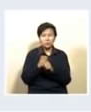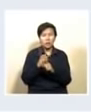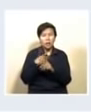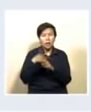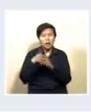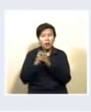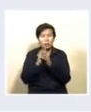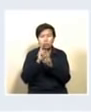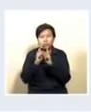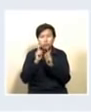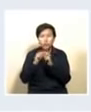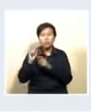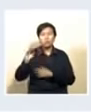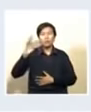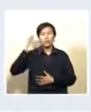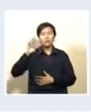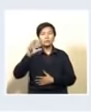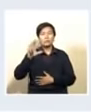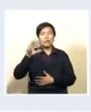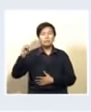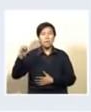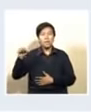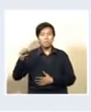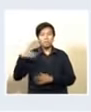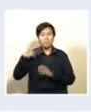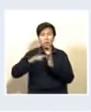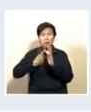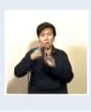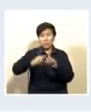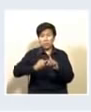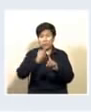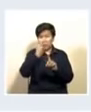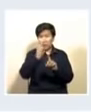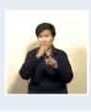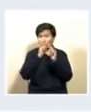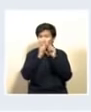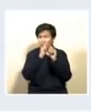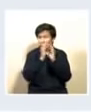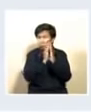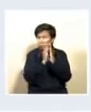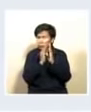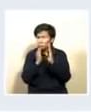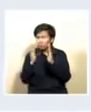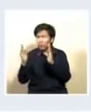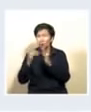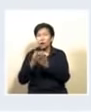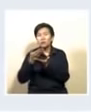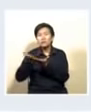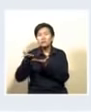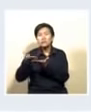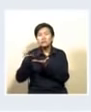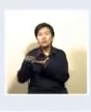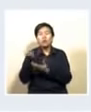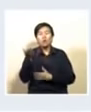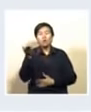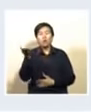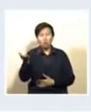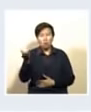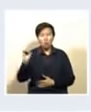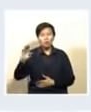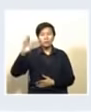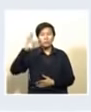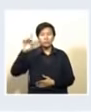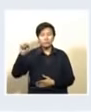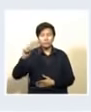บเรายังไม่ได้แล้วก็มีแนวโน้มว่าเราทยอยได้แค่หลักหมื่นนะครับแต่ในสถานการณ์ของอเมริกาณวัน